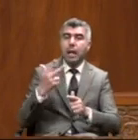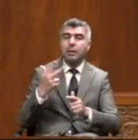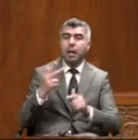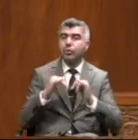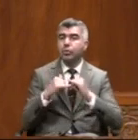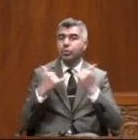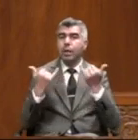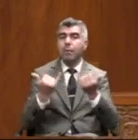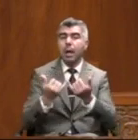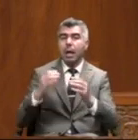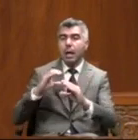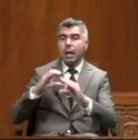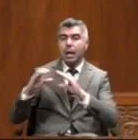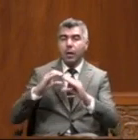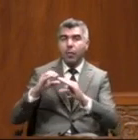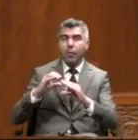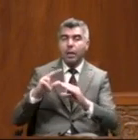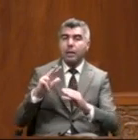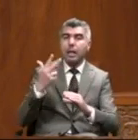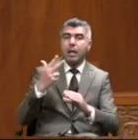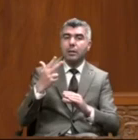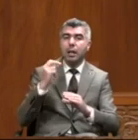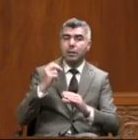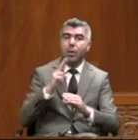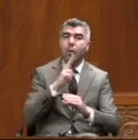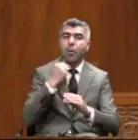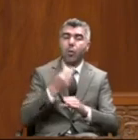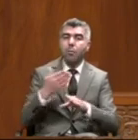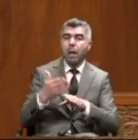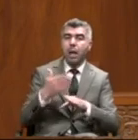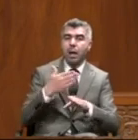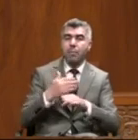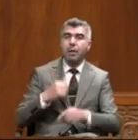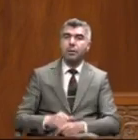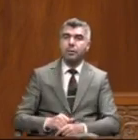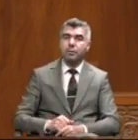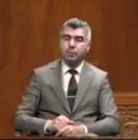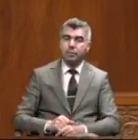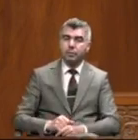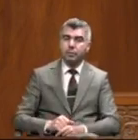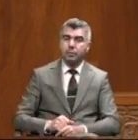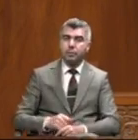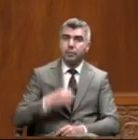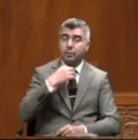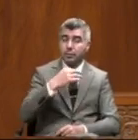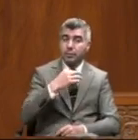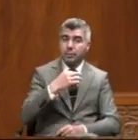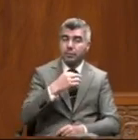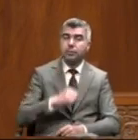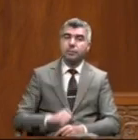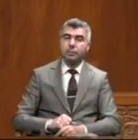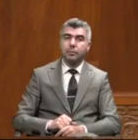اجتماعيه في ثلاث ولايات حكوميه سابقه واعتقد بان التزام